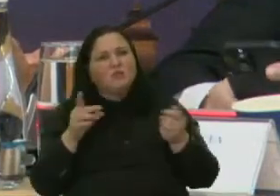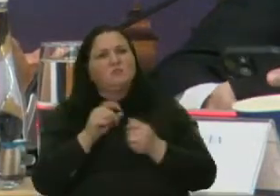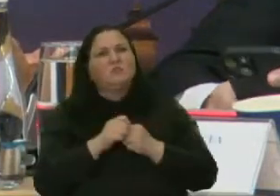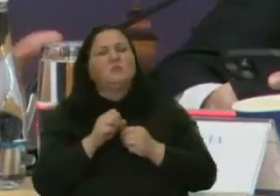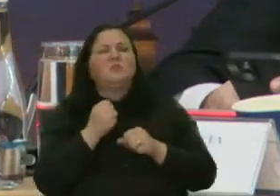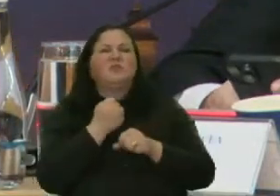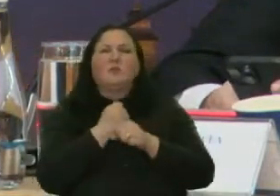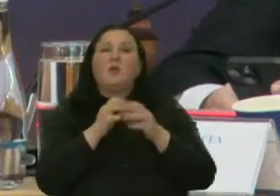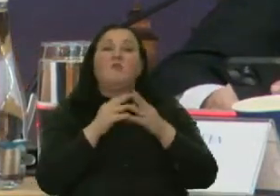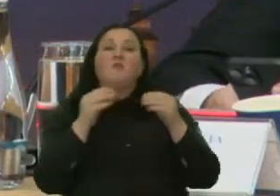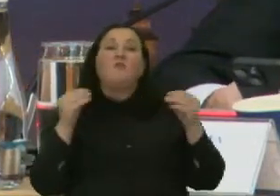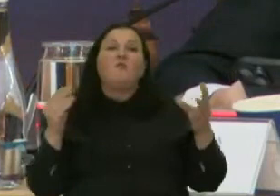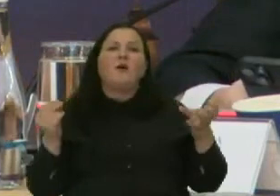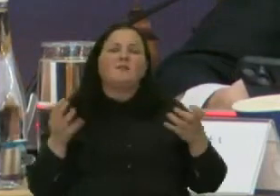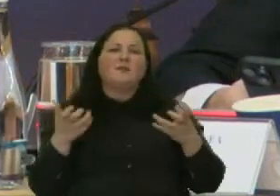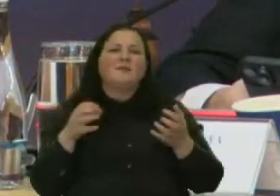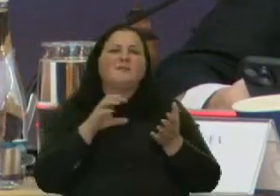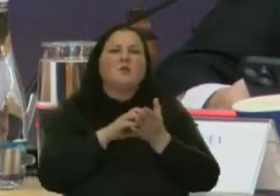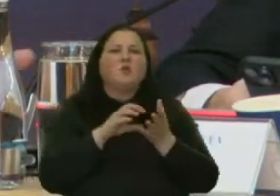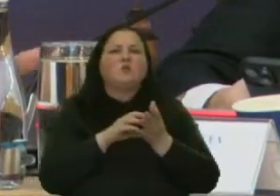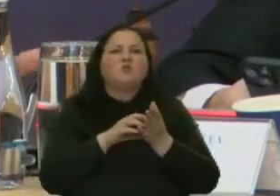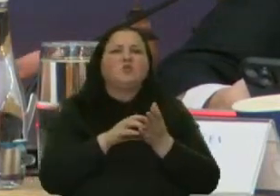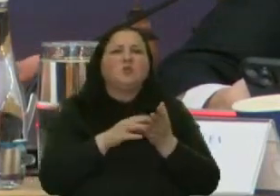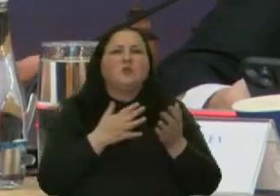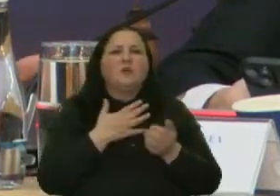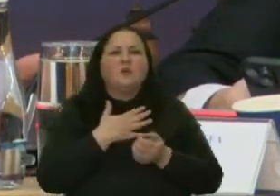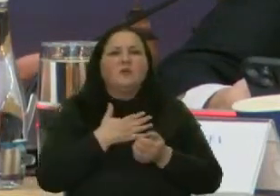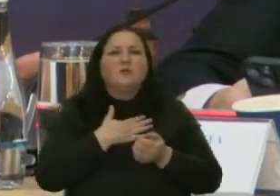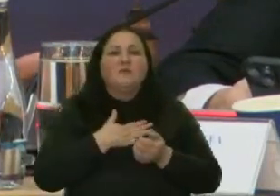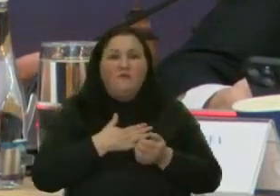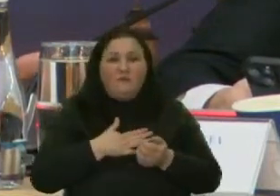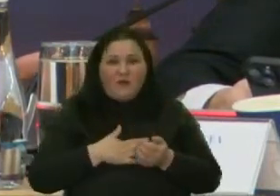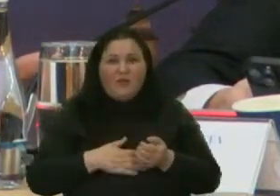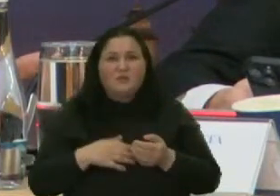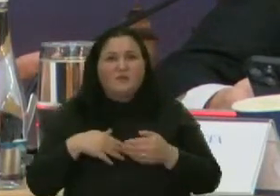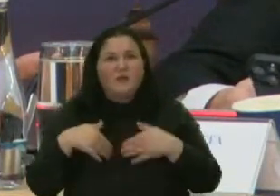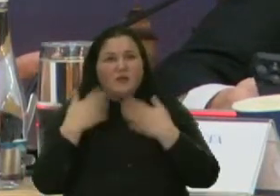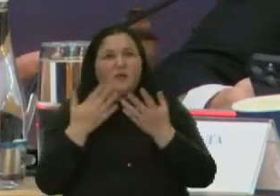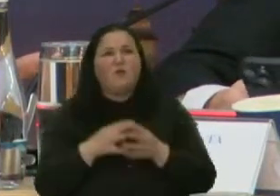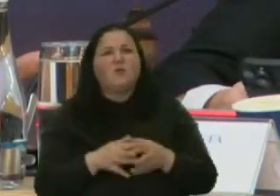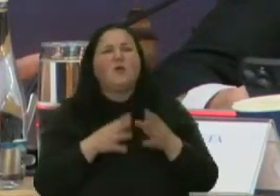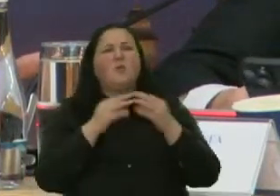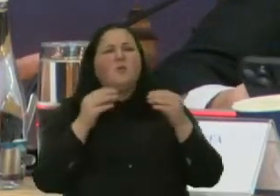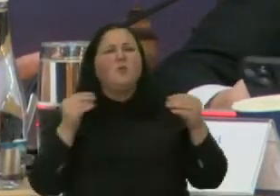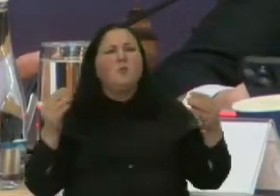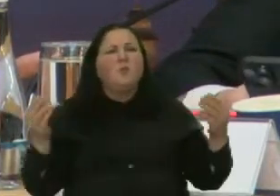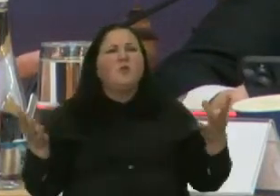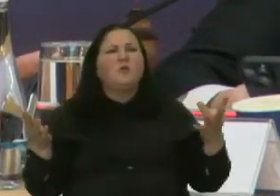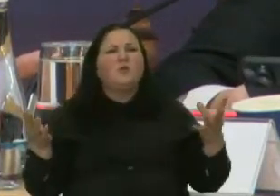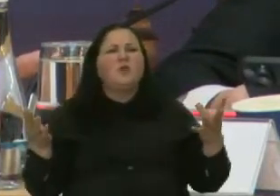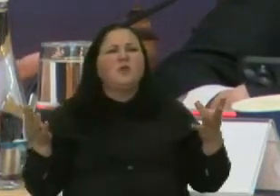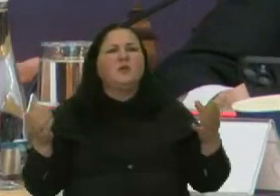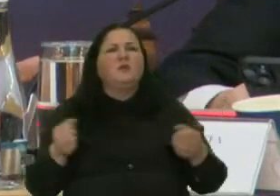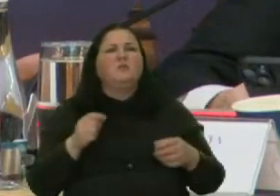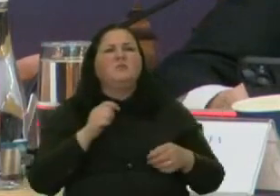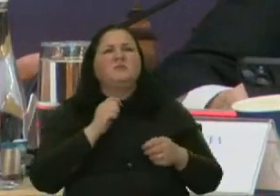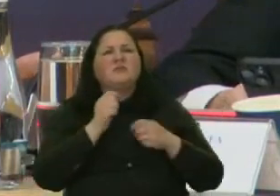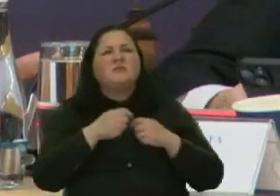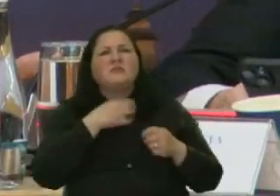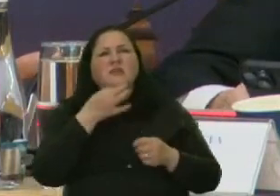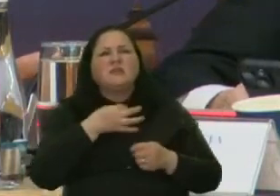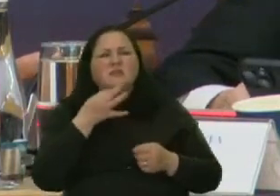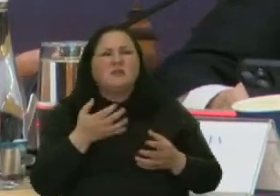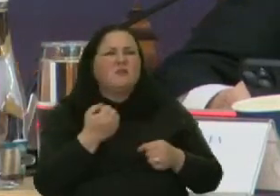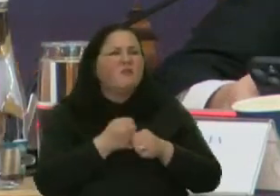multe în Cluj dar acolo Este o zonă critică spusă de cetățeni Vreți să vă trimit miile de sesizări pe care le am primit în decursul timpului cu pr aceași zonă de aglomerată să spuni căă am scos